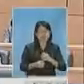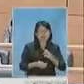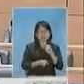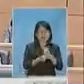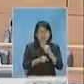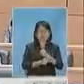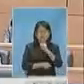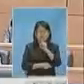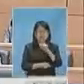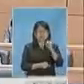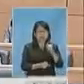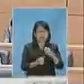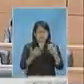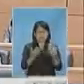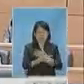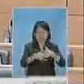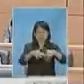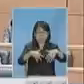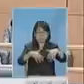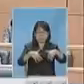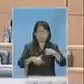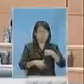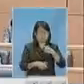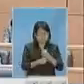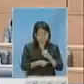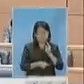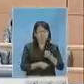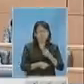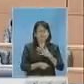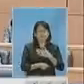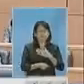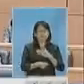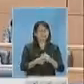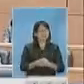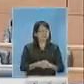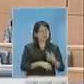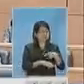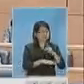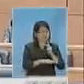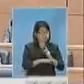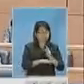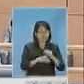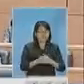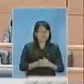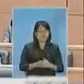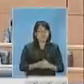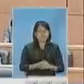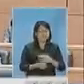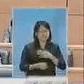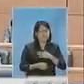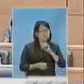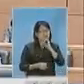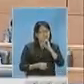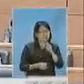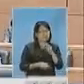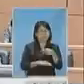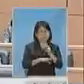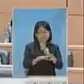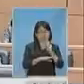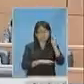ไทยผมต้องทำหน้าที่ครับท่านประธานท่านประธานที่เคารพครับผมเรียนท่านประธาน